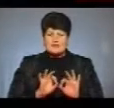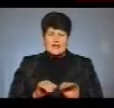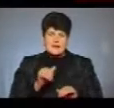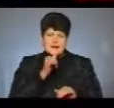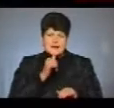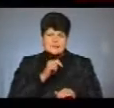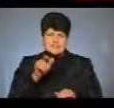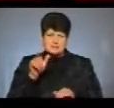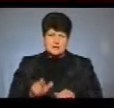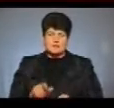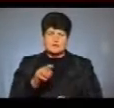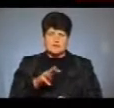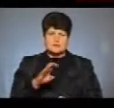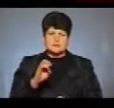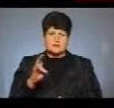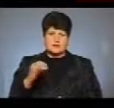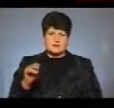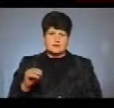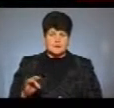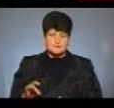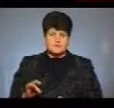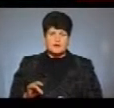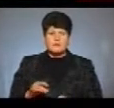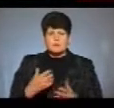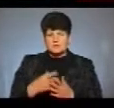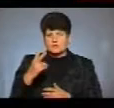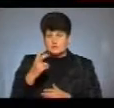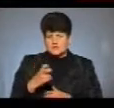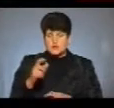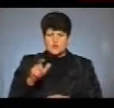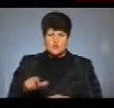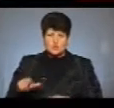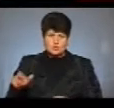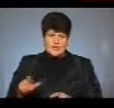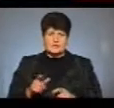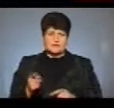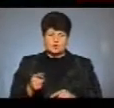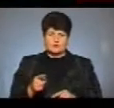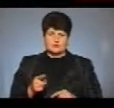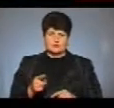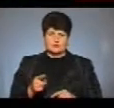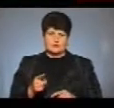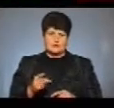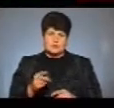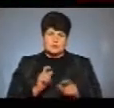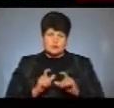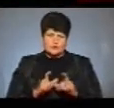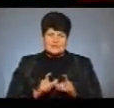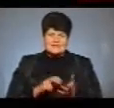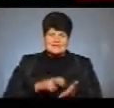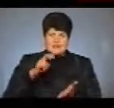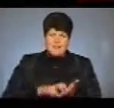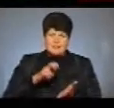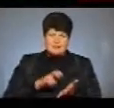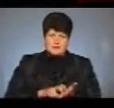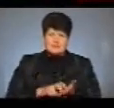Америки Марі Снайдер. Близько 200 студентів Тернопільського економічного вишу одночасно стрибали із напівприсядки.